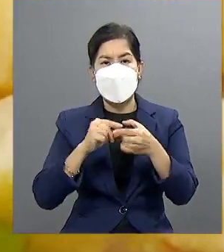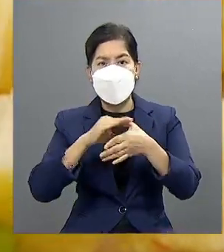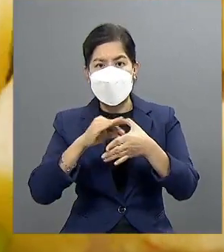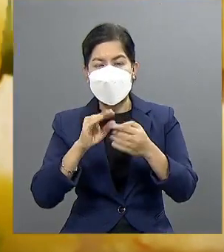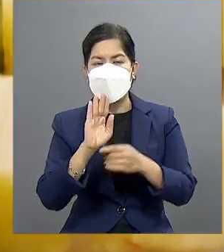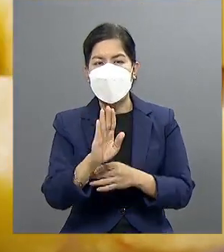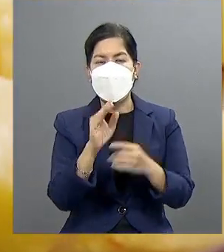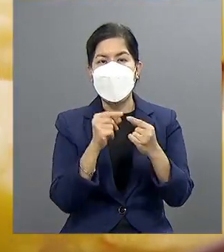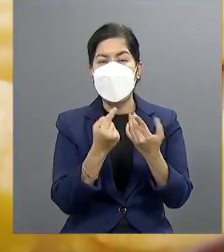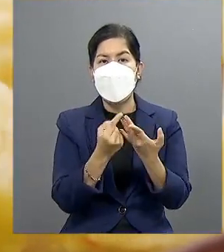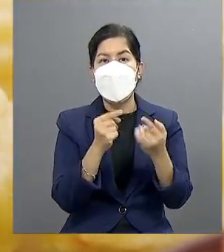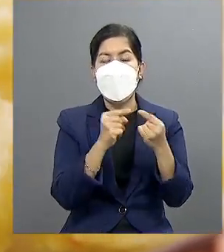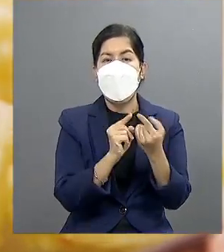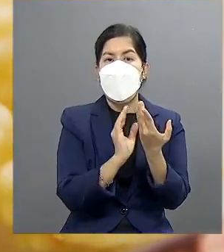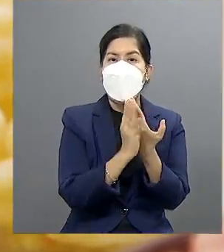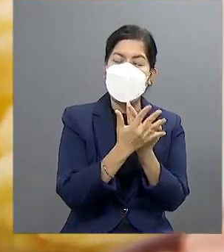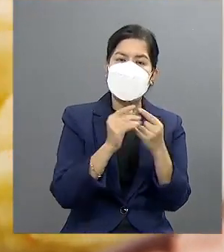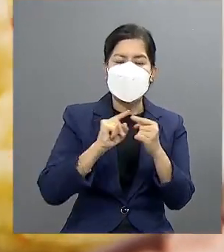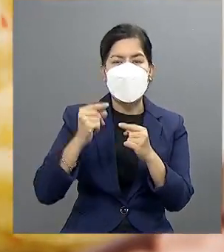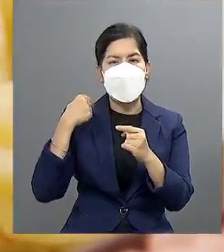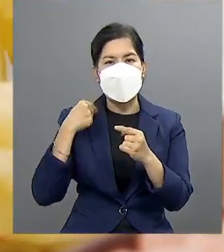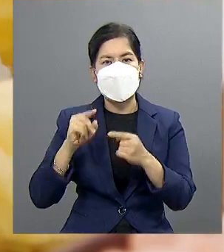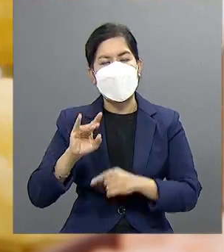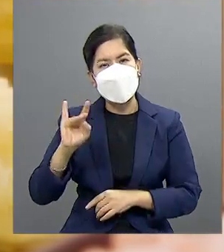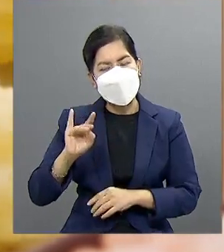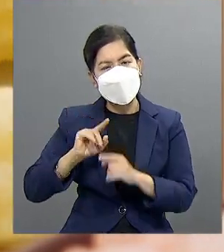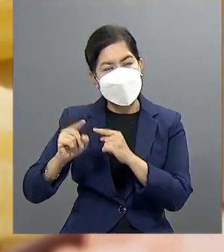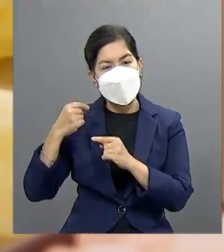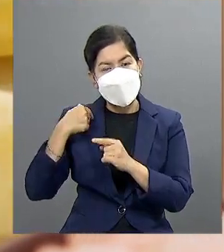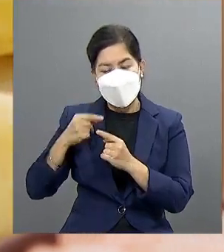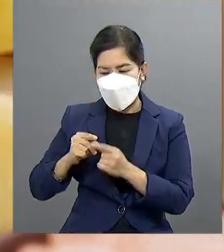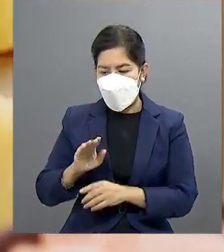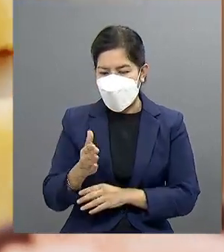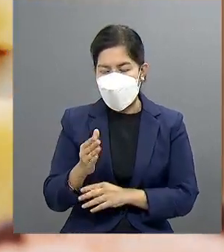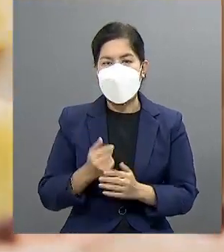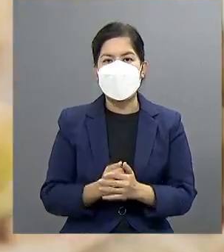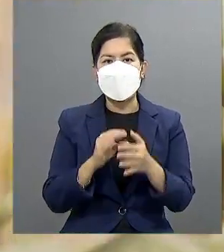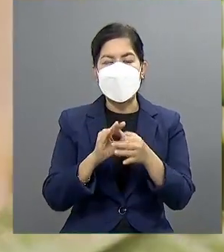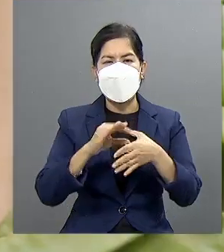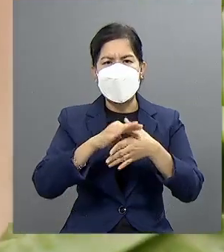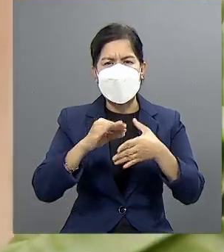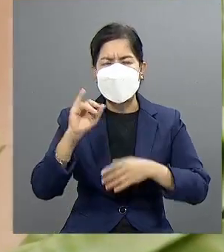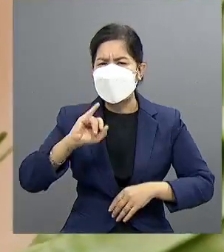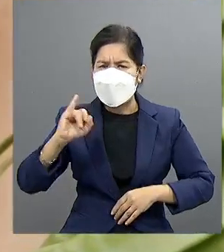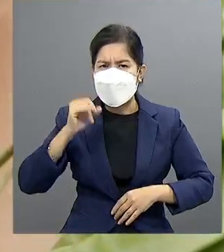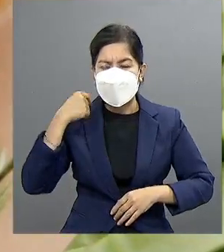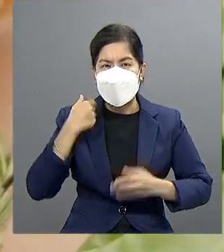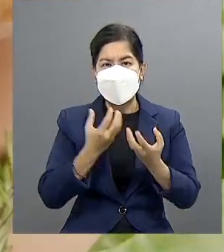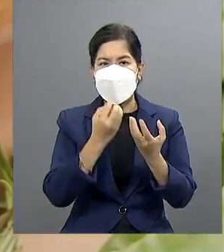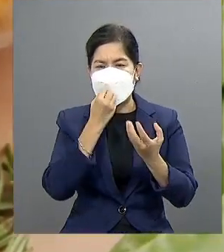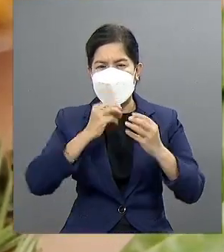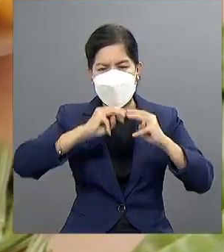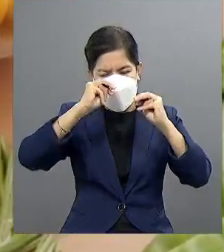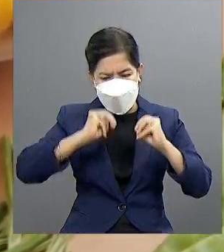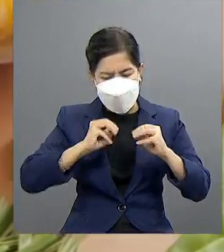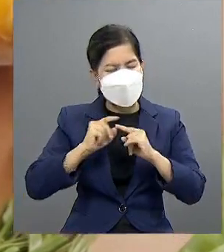ากสัตว์ปลาทะเลน้ำลึกอะไรอย่างนี้ค่ะนี่ก็คือแล้วอาหารที่เป็นไขมันไม่ดีหรืออาหารพวกจังฟู้ดไอเนี้ยจุลินทรีย์สุขภาพจะไม่ช